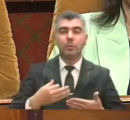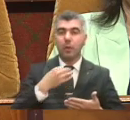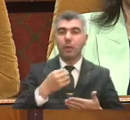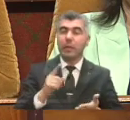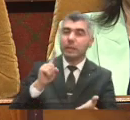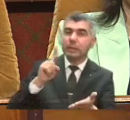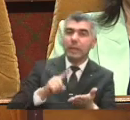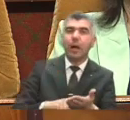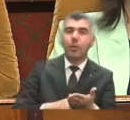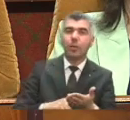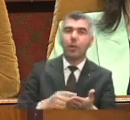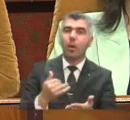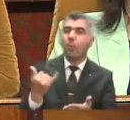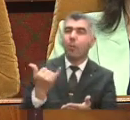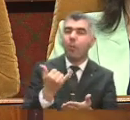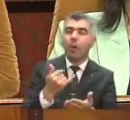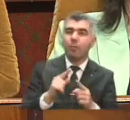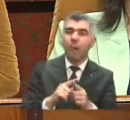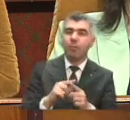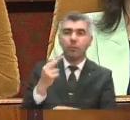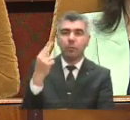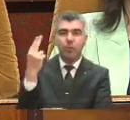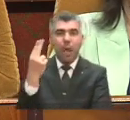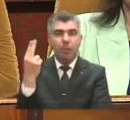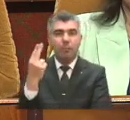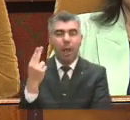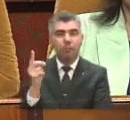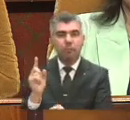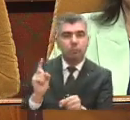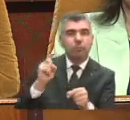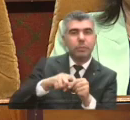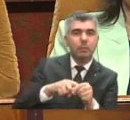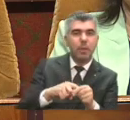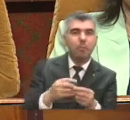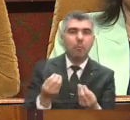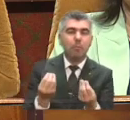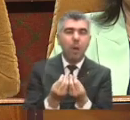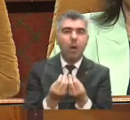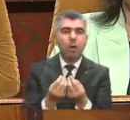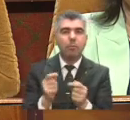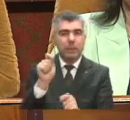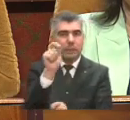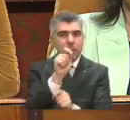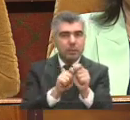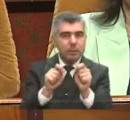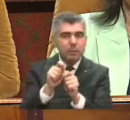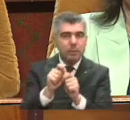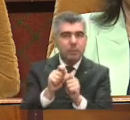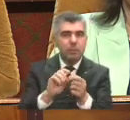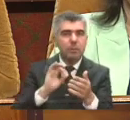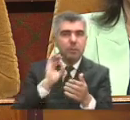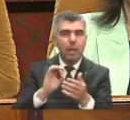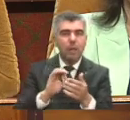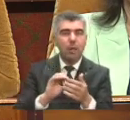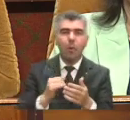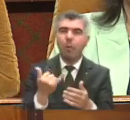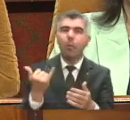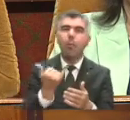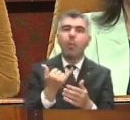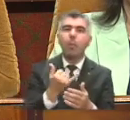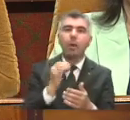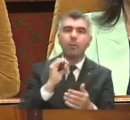وضروره استحضار البعد الاكاديمي للانخراط في اعداد رؤيه لتعزيز الهويه